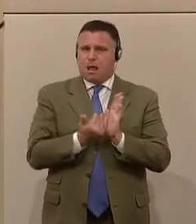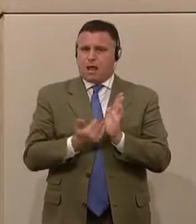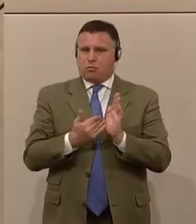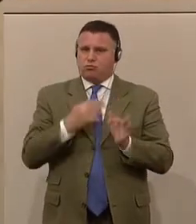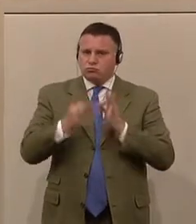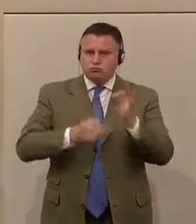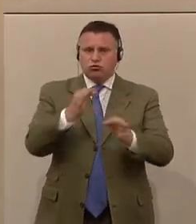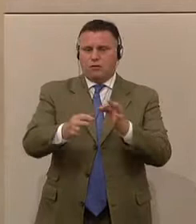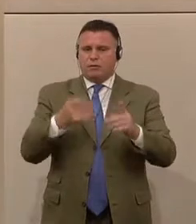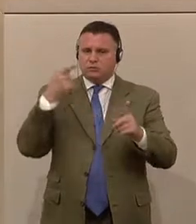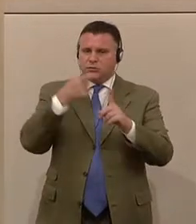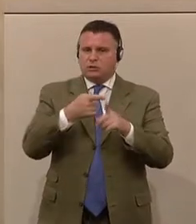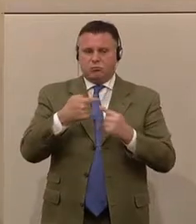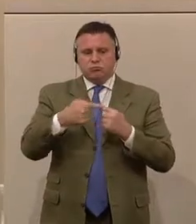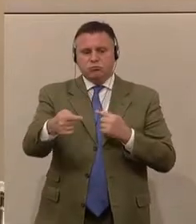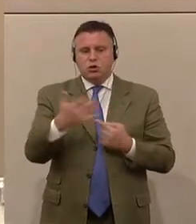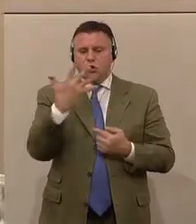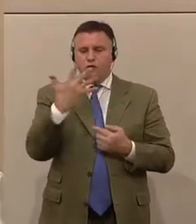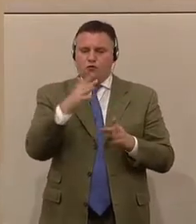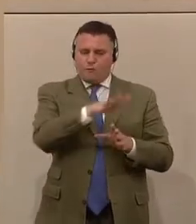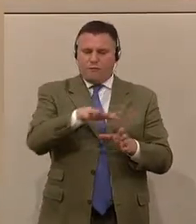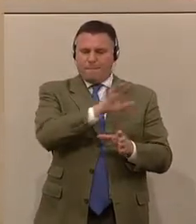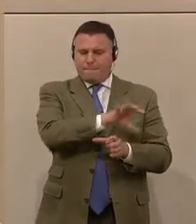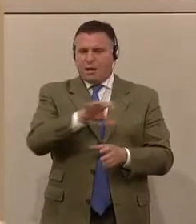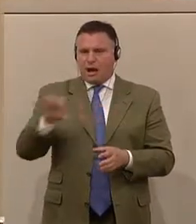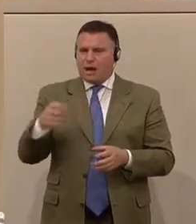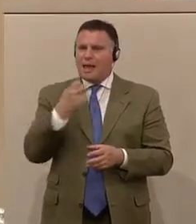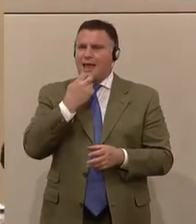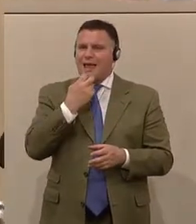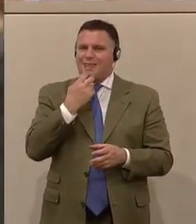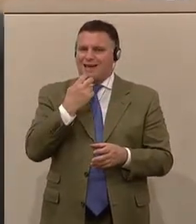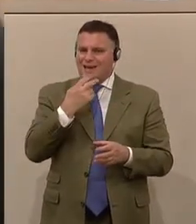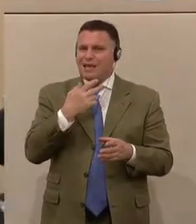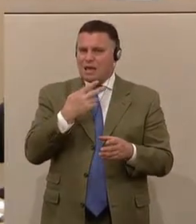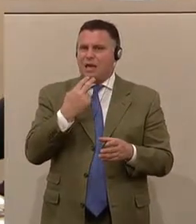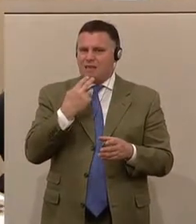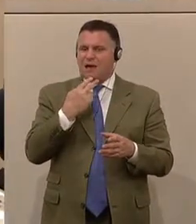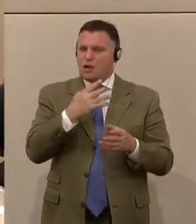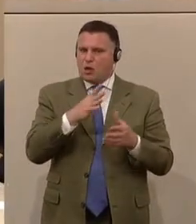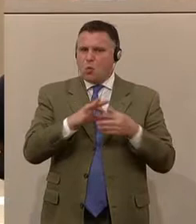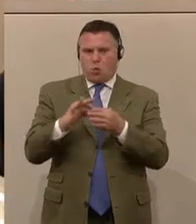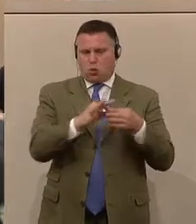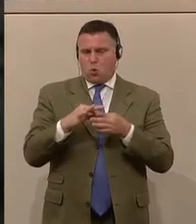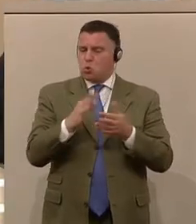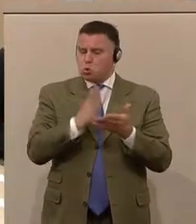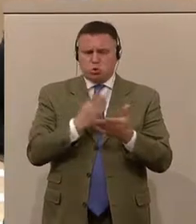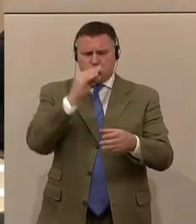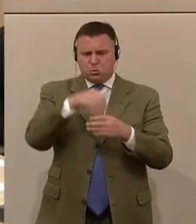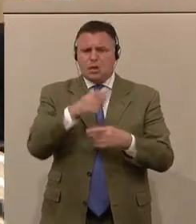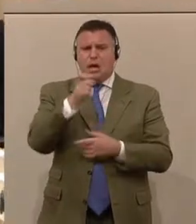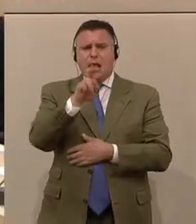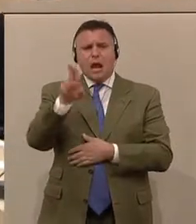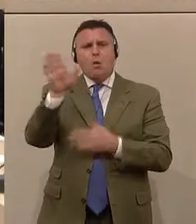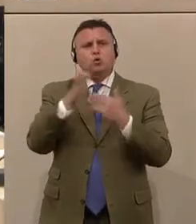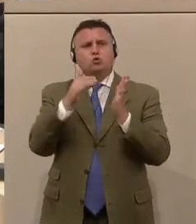von strategischen Zielen in den 5 Dimensionen der Energieunion. Sie sehen, es ist bestens eingebunden in die